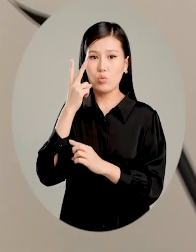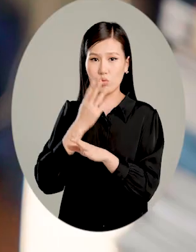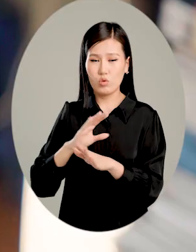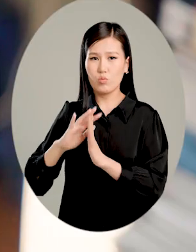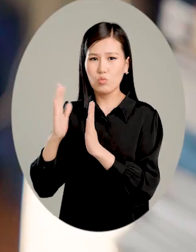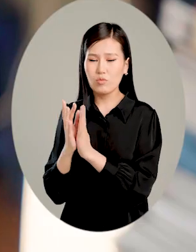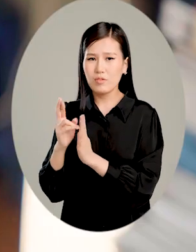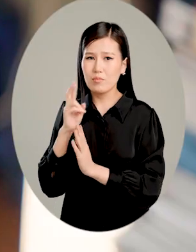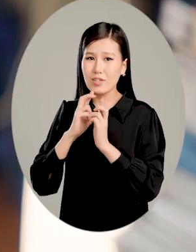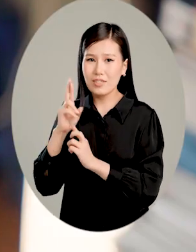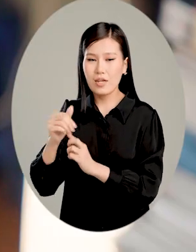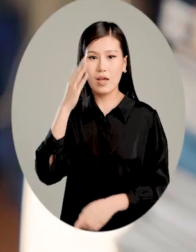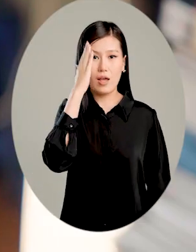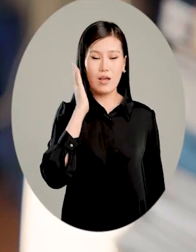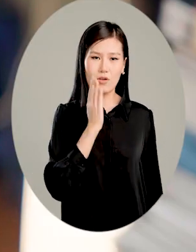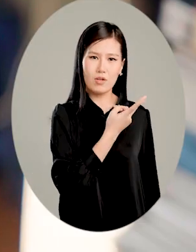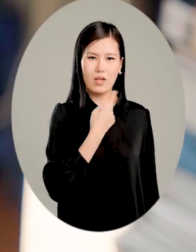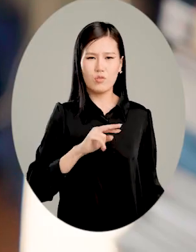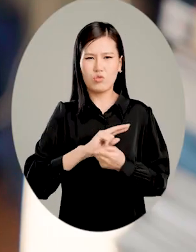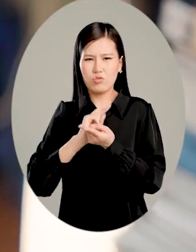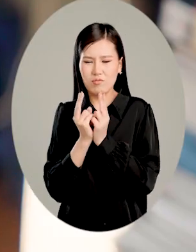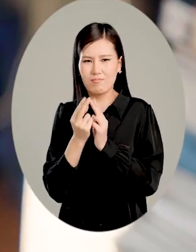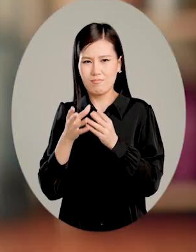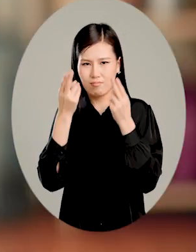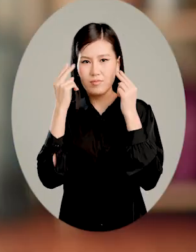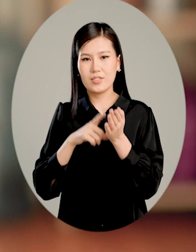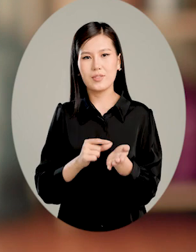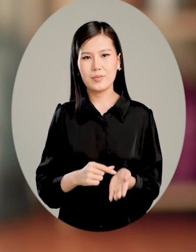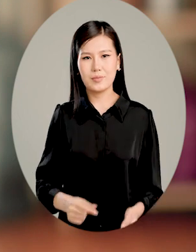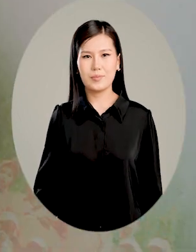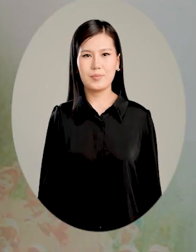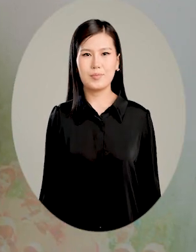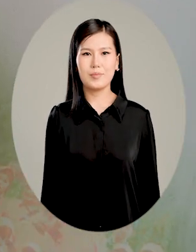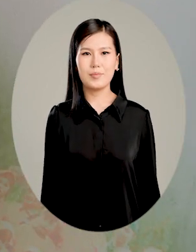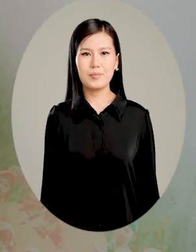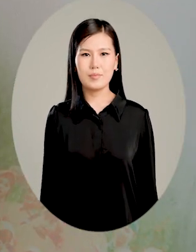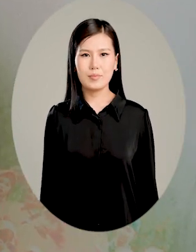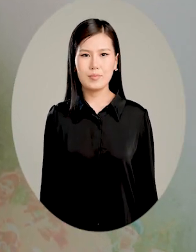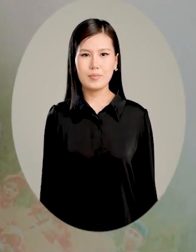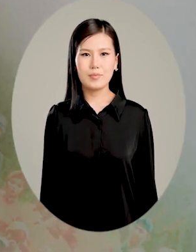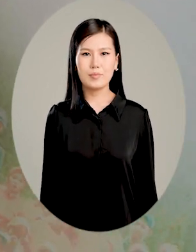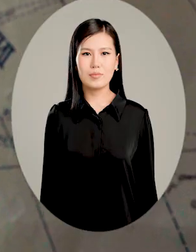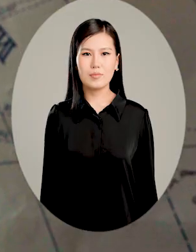шүү дээ. Тэгээд тэр болгонд чинь эцэг эхчүүдээс айгүй их золиос шалтгаан.